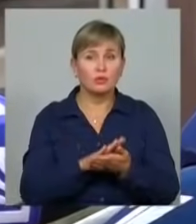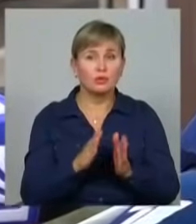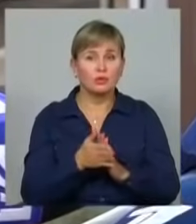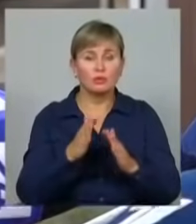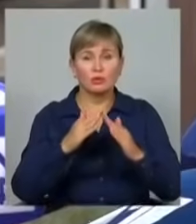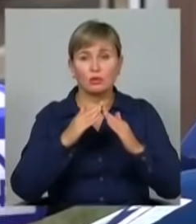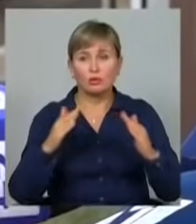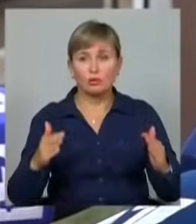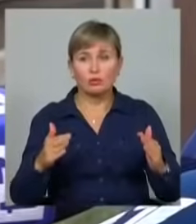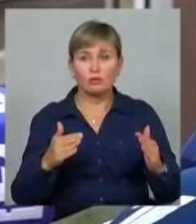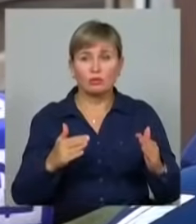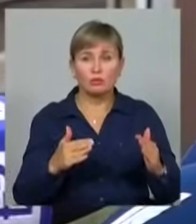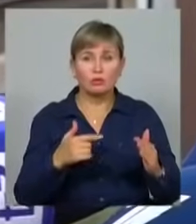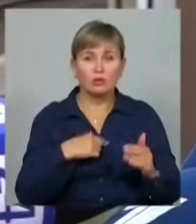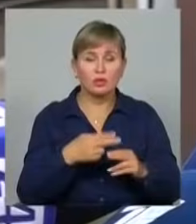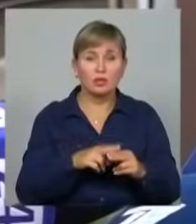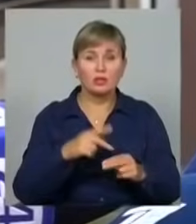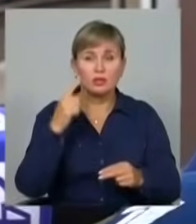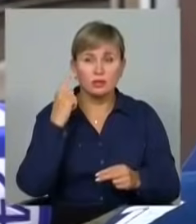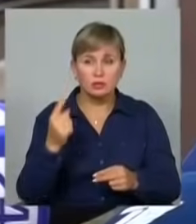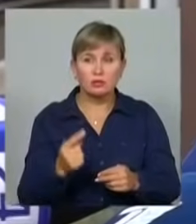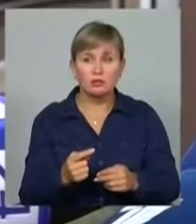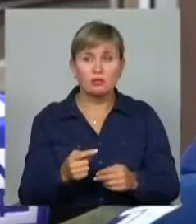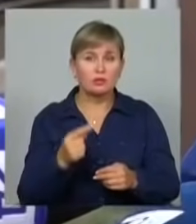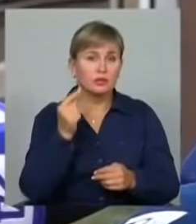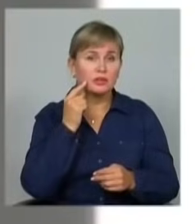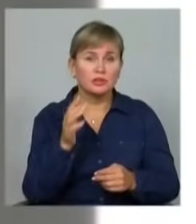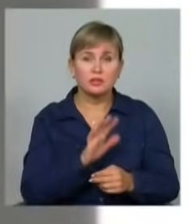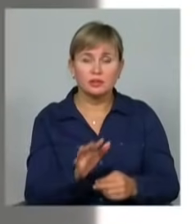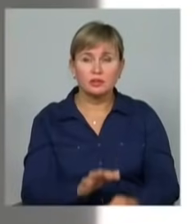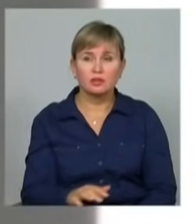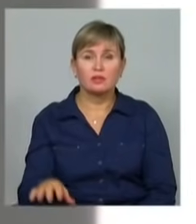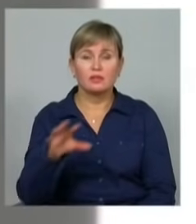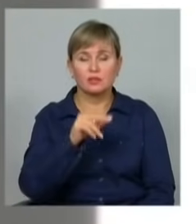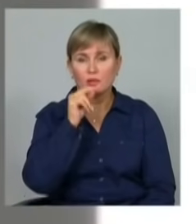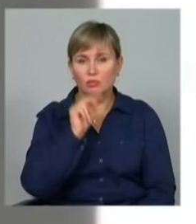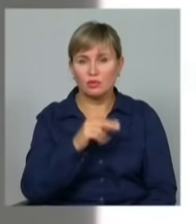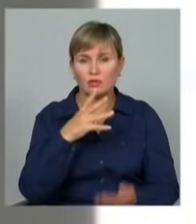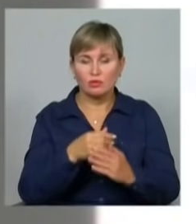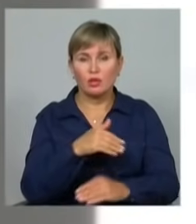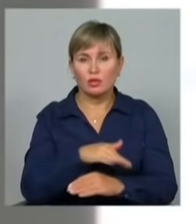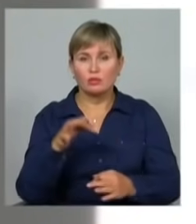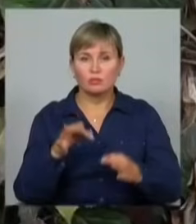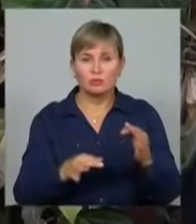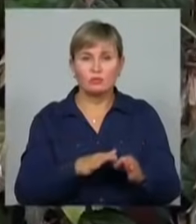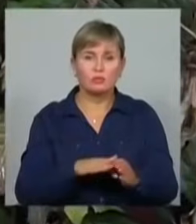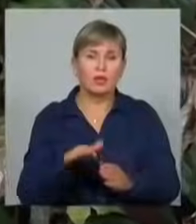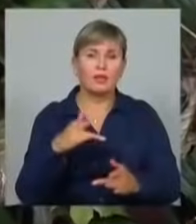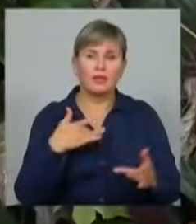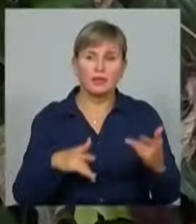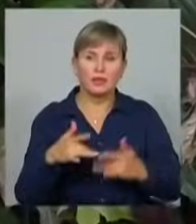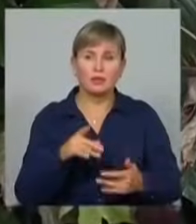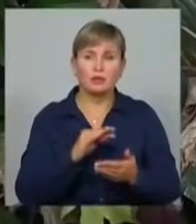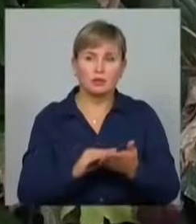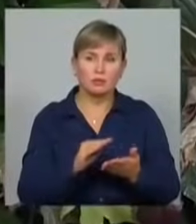крышу, мы пугать же пришли. Я это слышу, вы понимаете, они не стесняются. Все обвинения в свой адрес судебный исполнитель отрицает. На обидчика он